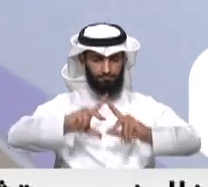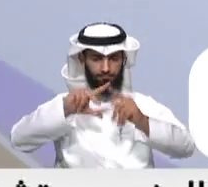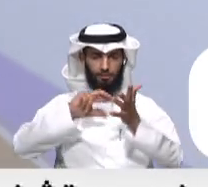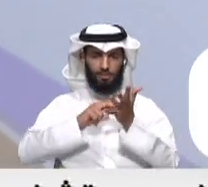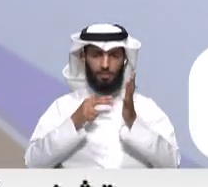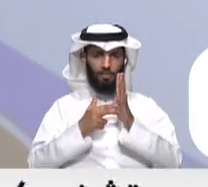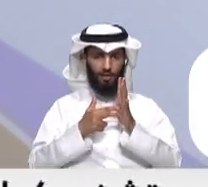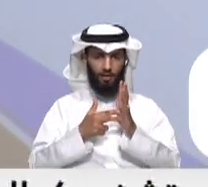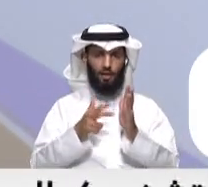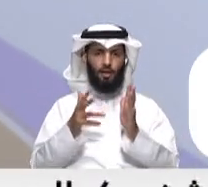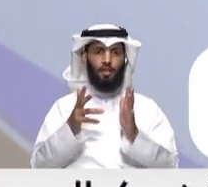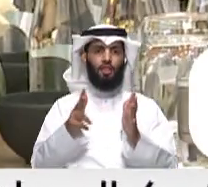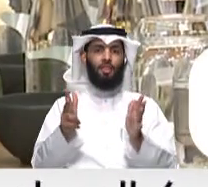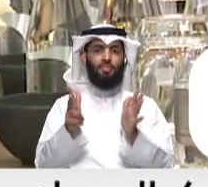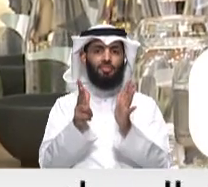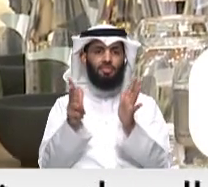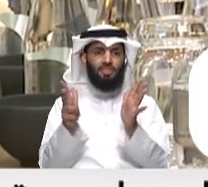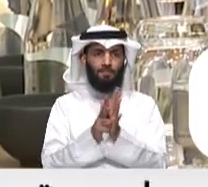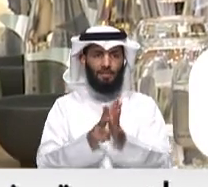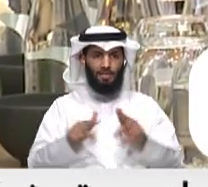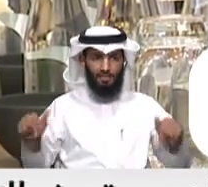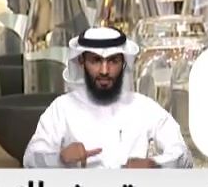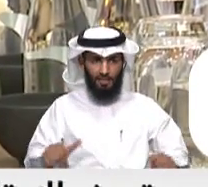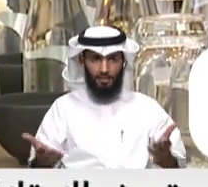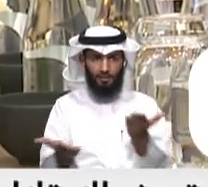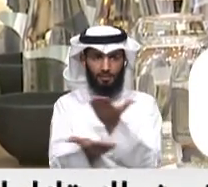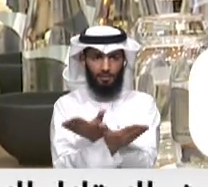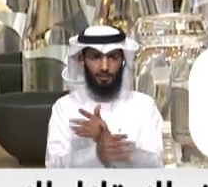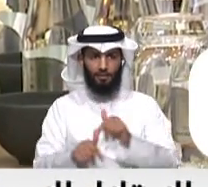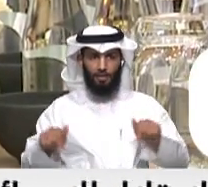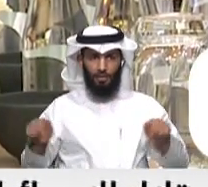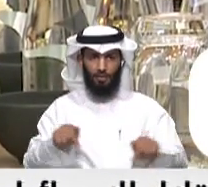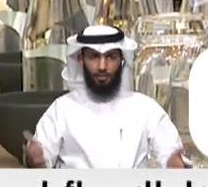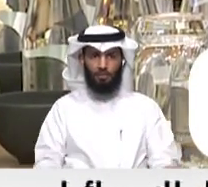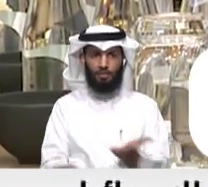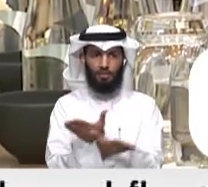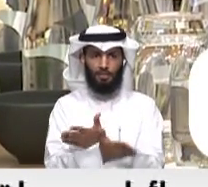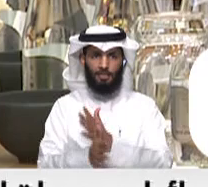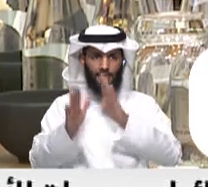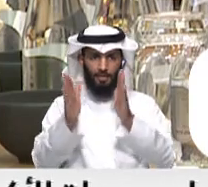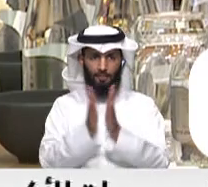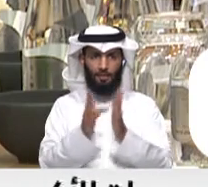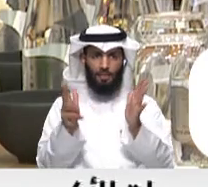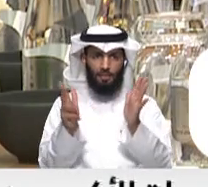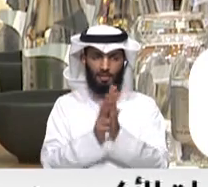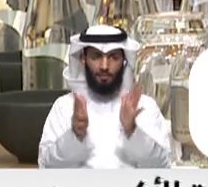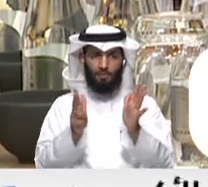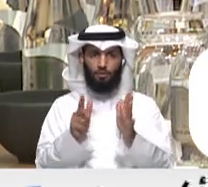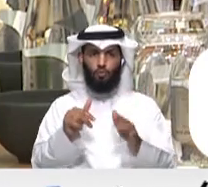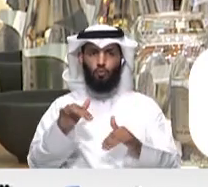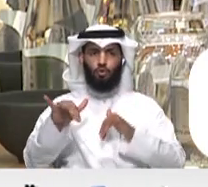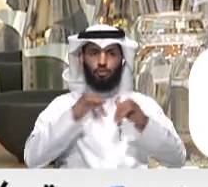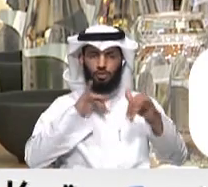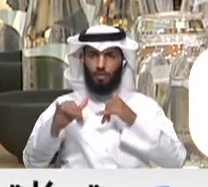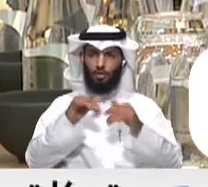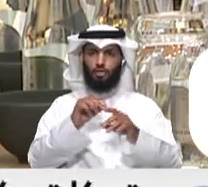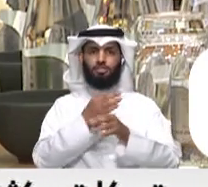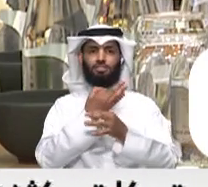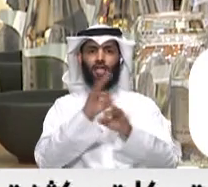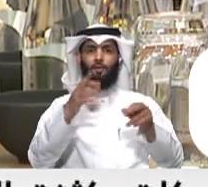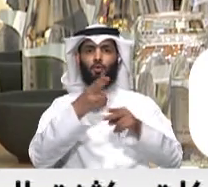18 عقدا للصيانه الجذريه للطرق الرئيسيه والسريعه والداخليه في كافه